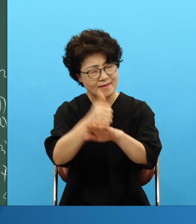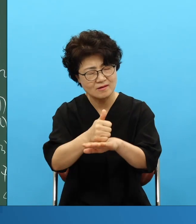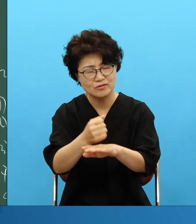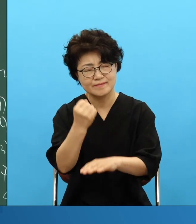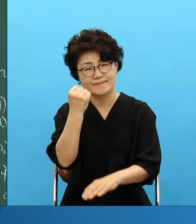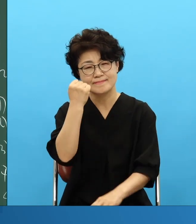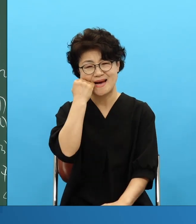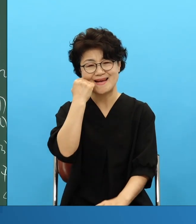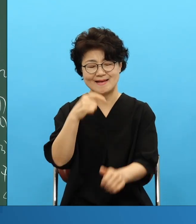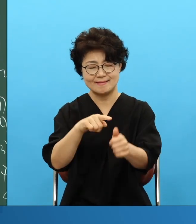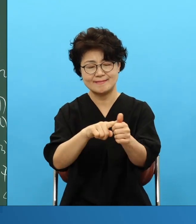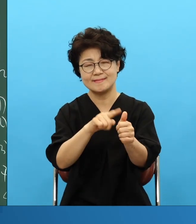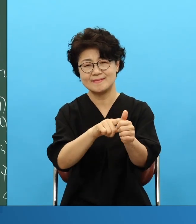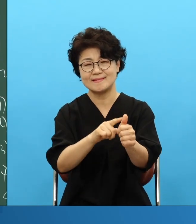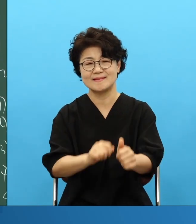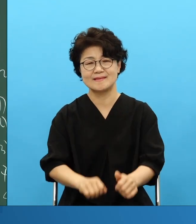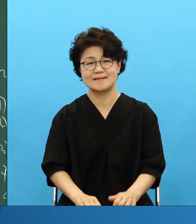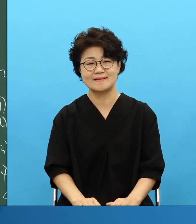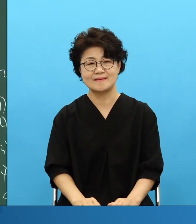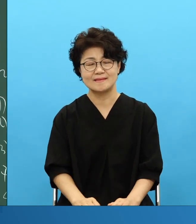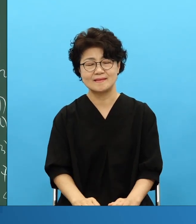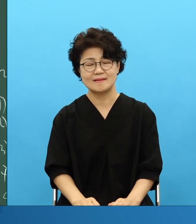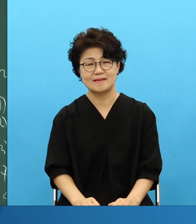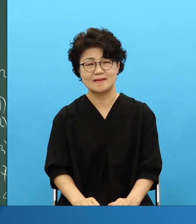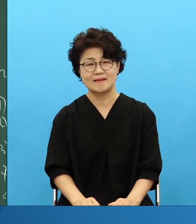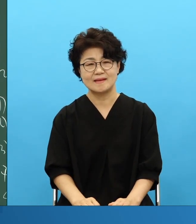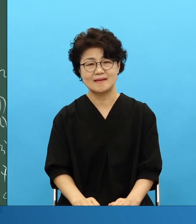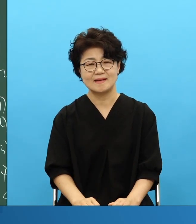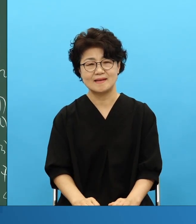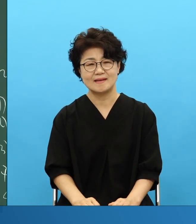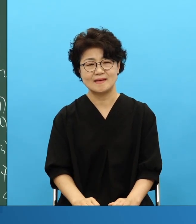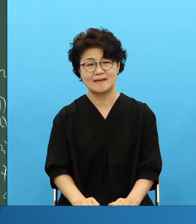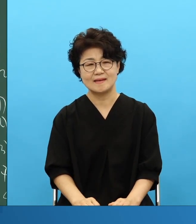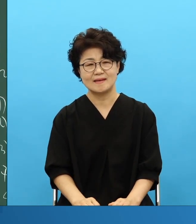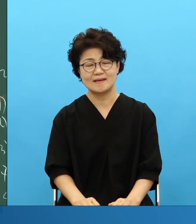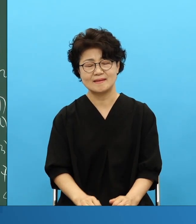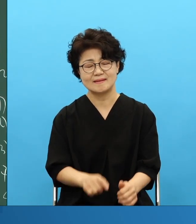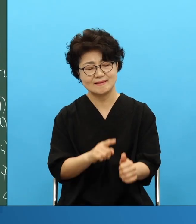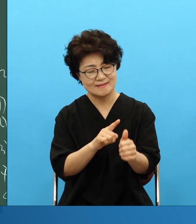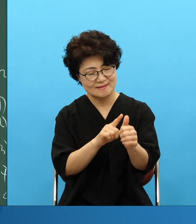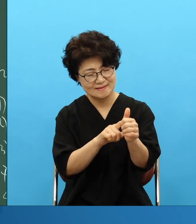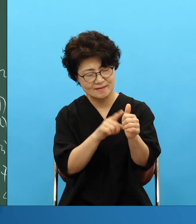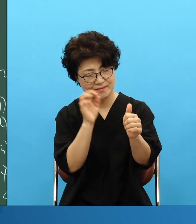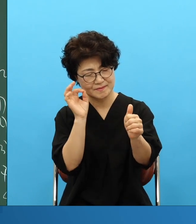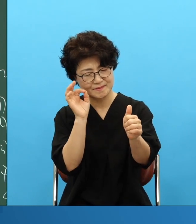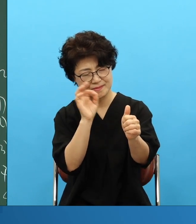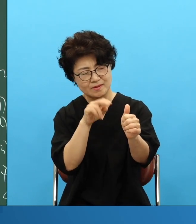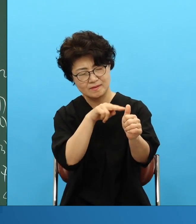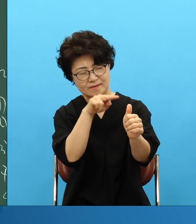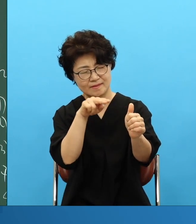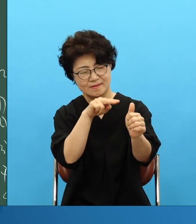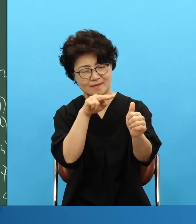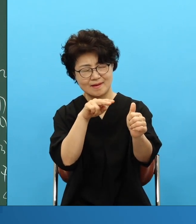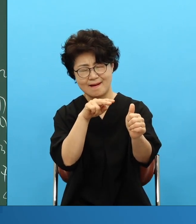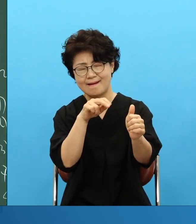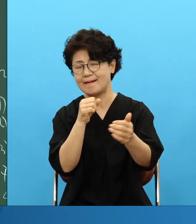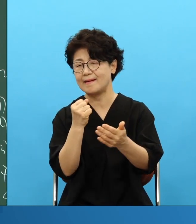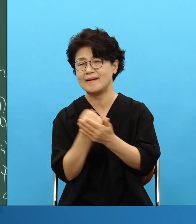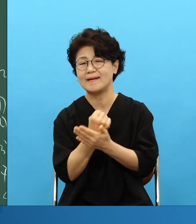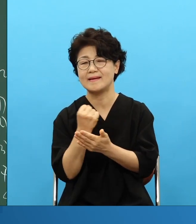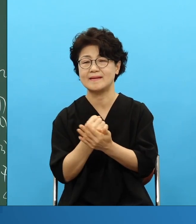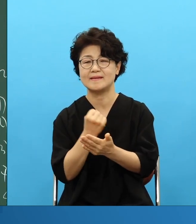everybody's digging their own grave. 아이고 참네 말해주기도 뭐하고 말도 안 되잖아요 그게. And so what am I going to do? I can't really spell it out for